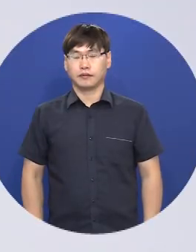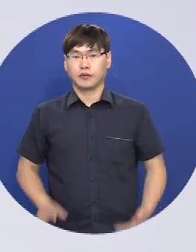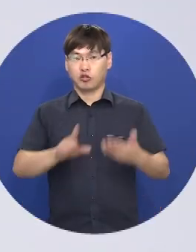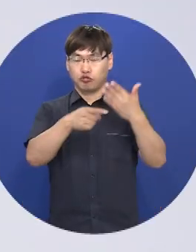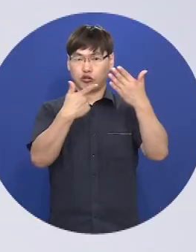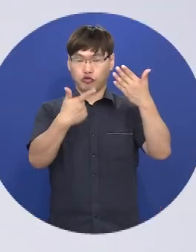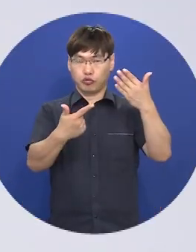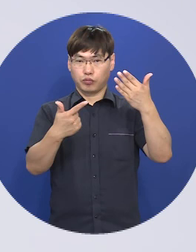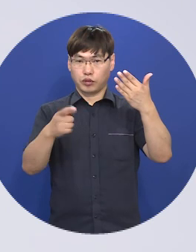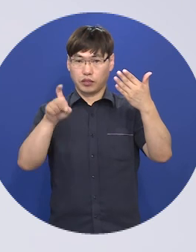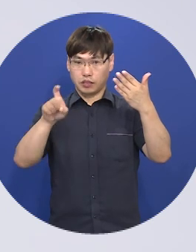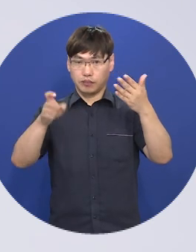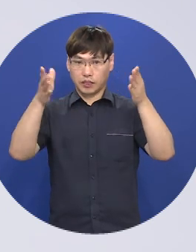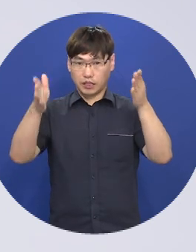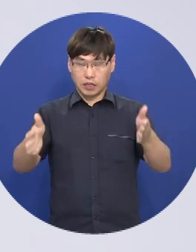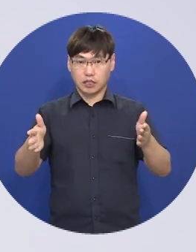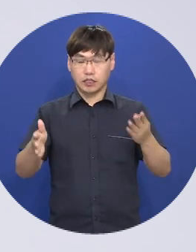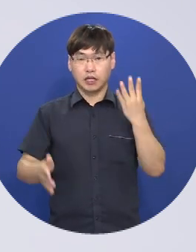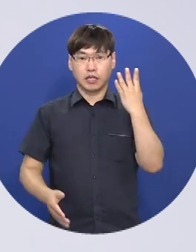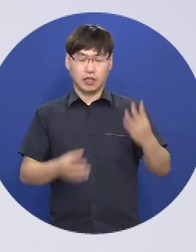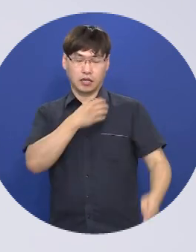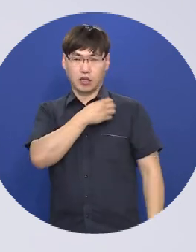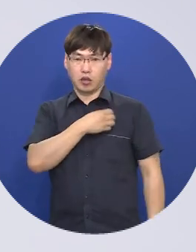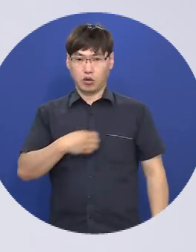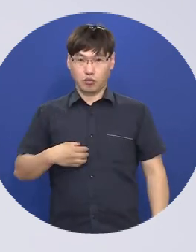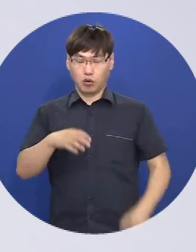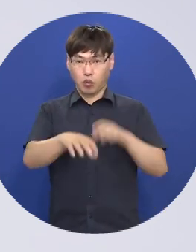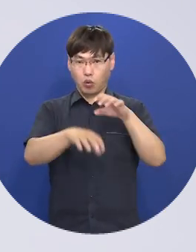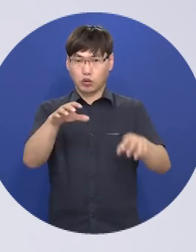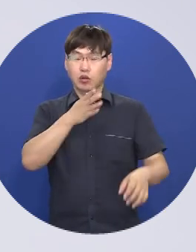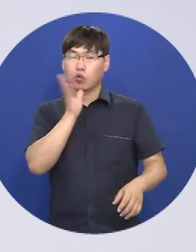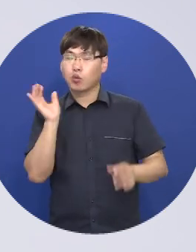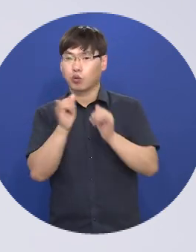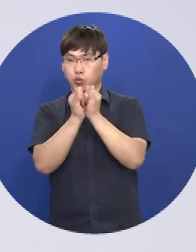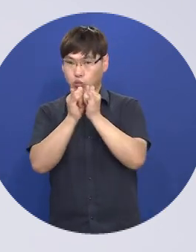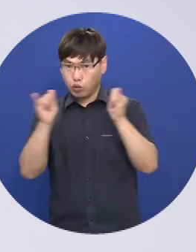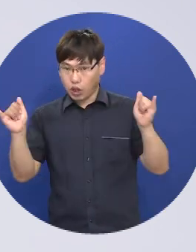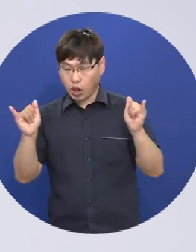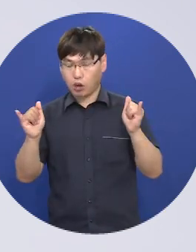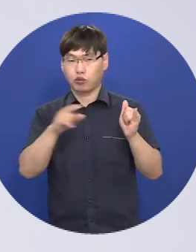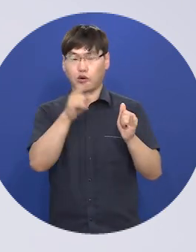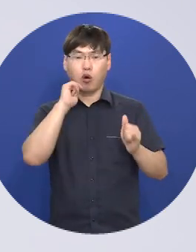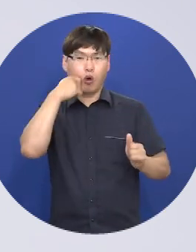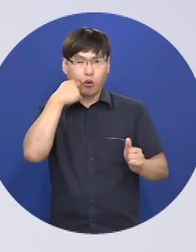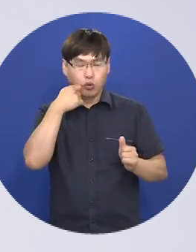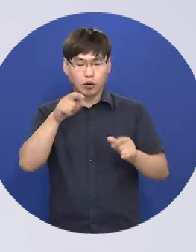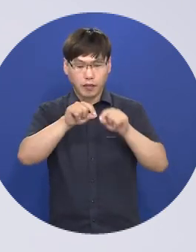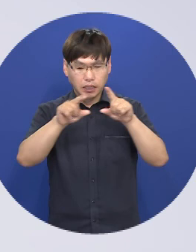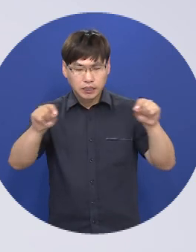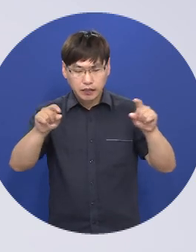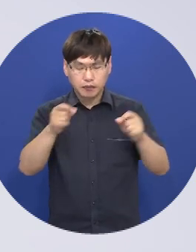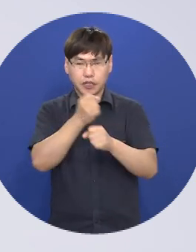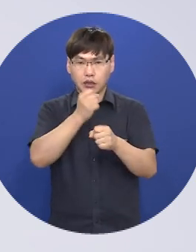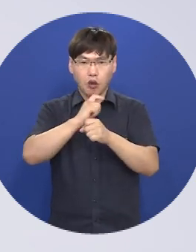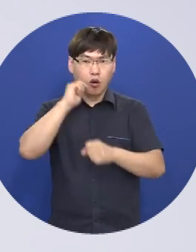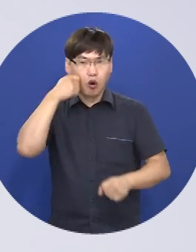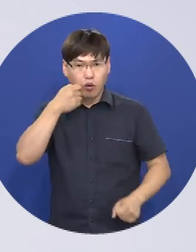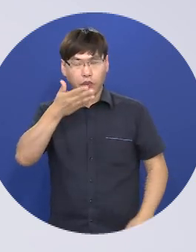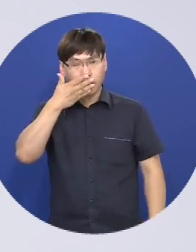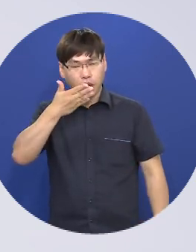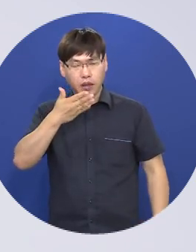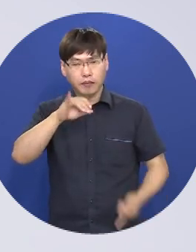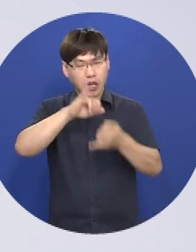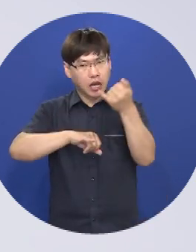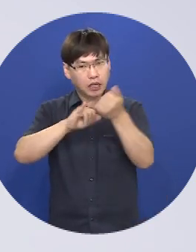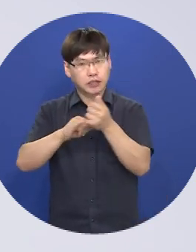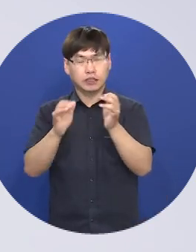지난 6일부터 10일까지 관내 4개 읍면 고령자 700명을 대상으로 취약계층 식생활 건강 개선을 위한